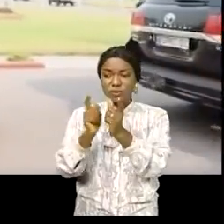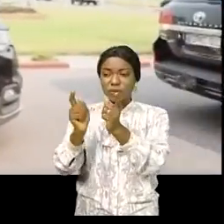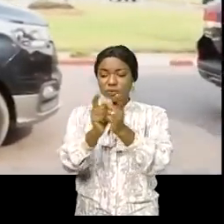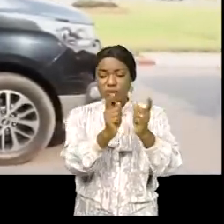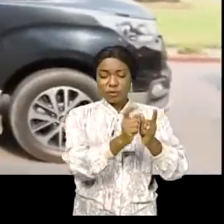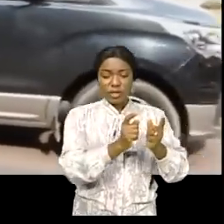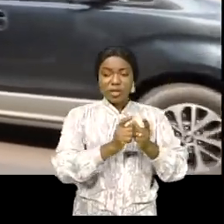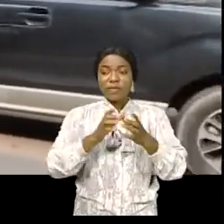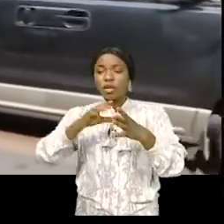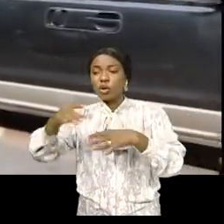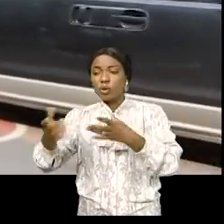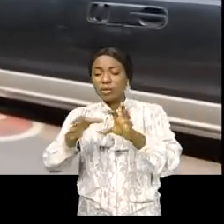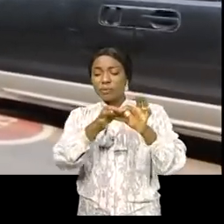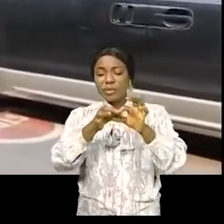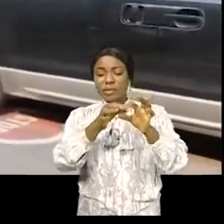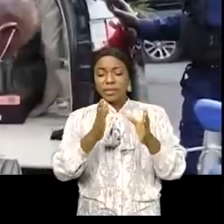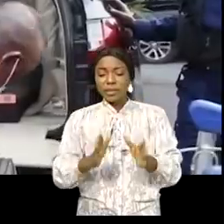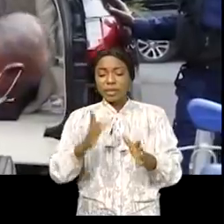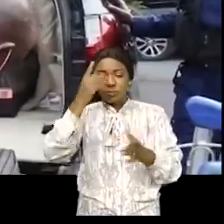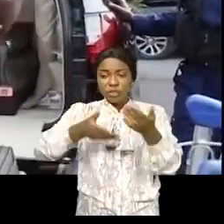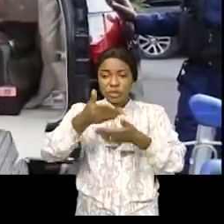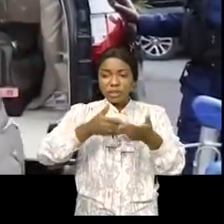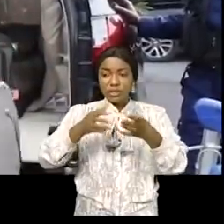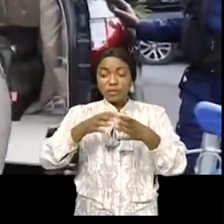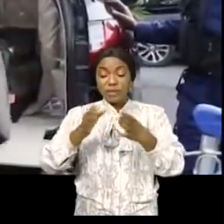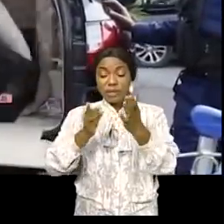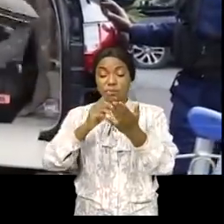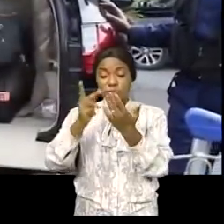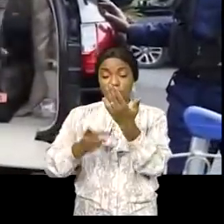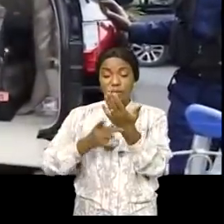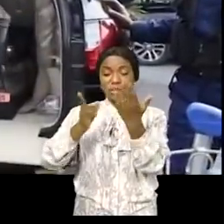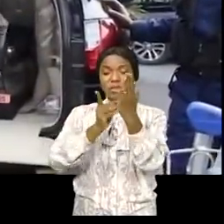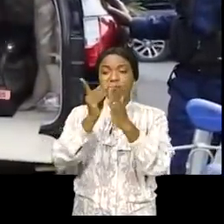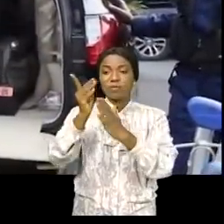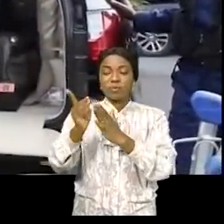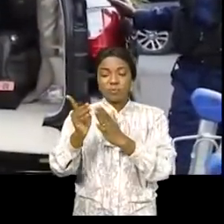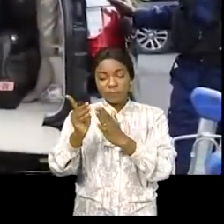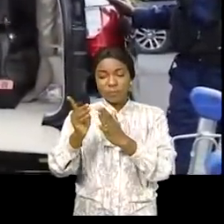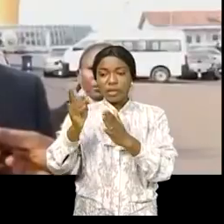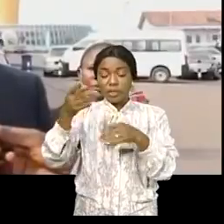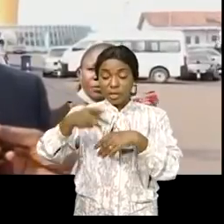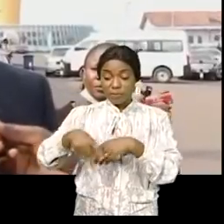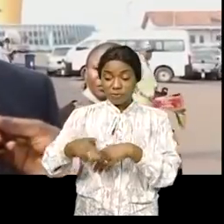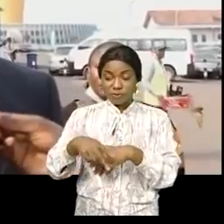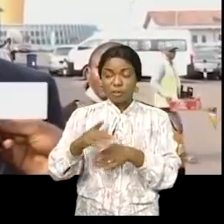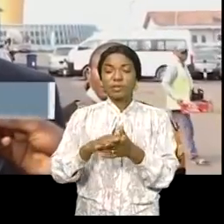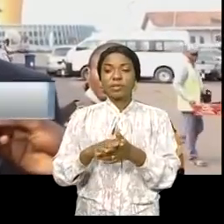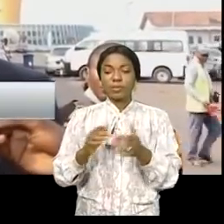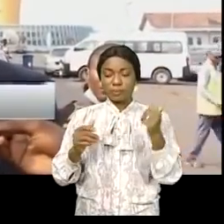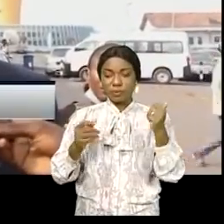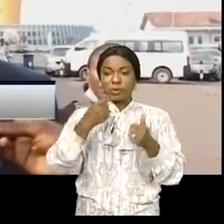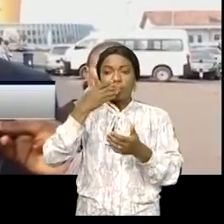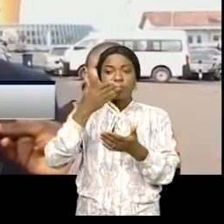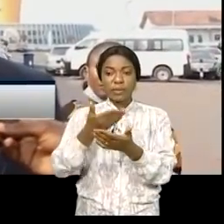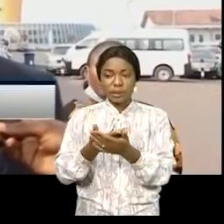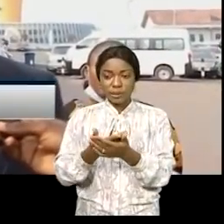partenaires avec qui il a échangé sur quelques projets de développement de la province de Mbutaka Savubu. Nous disons merci au Seigneur qui